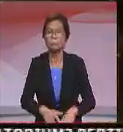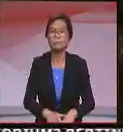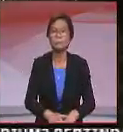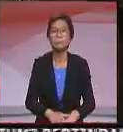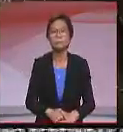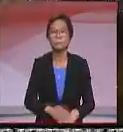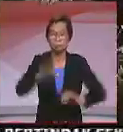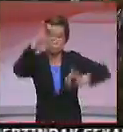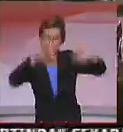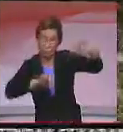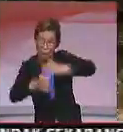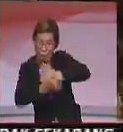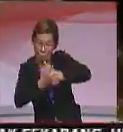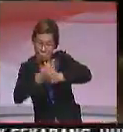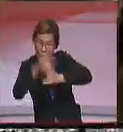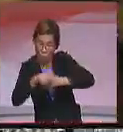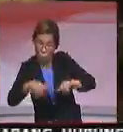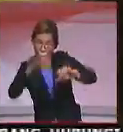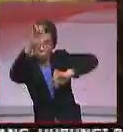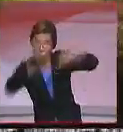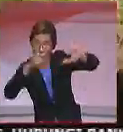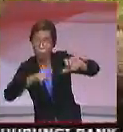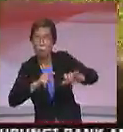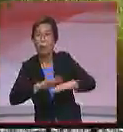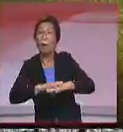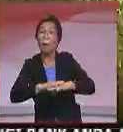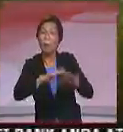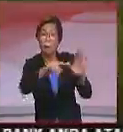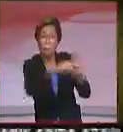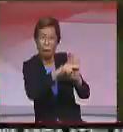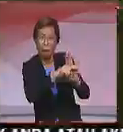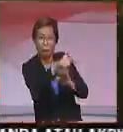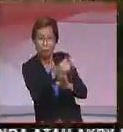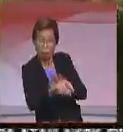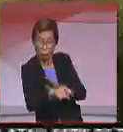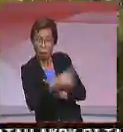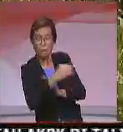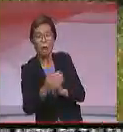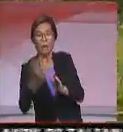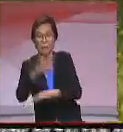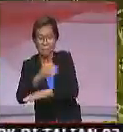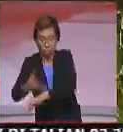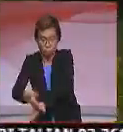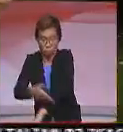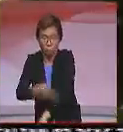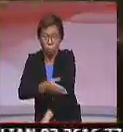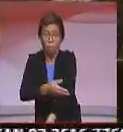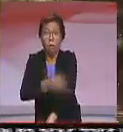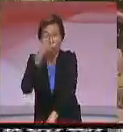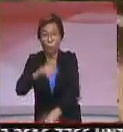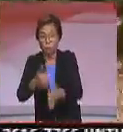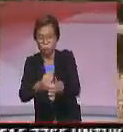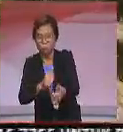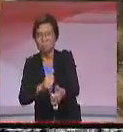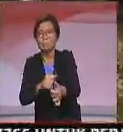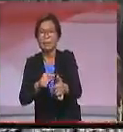Selain itu, penilaian risiko perlu dilakukan bagi melihat impak kepada pihak terlibat. Ia sekaligus menambah baik perkara tersebut bagi